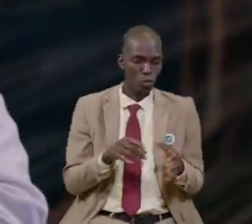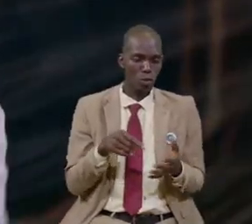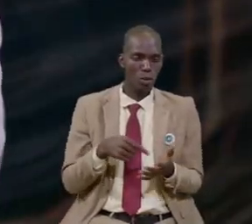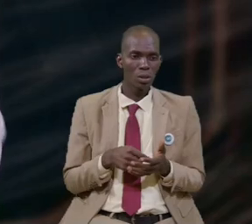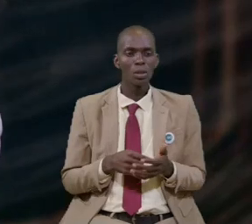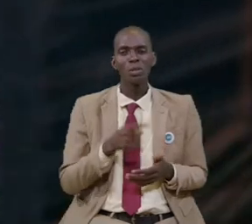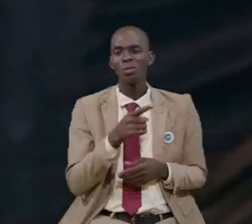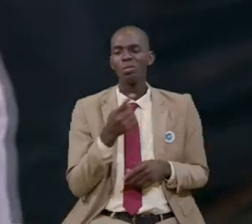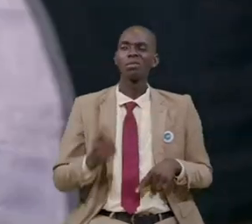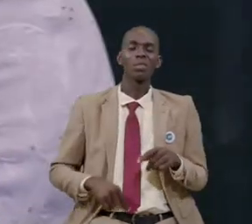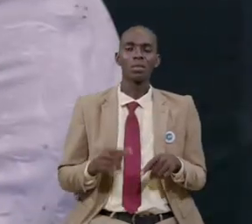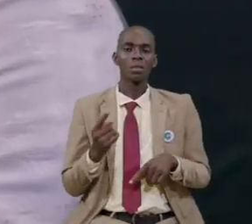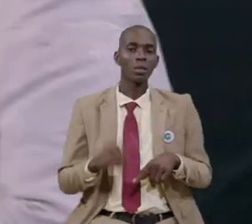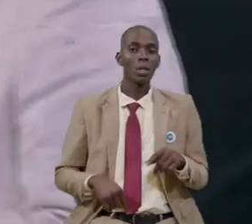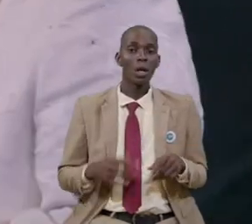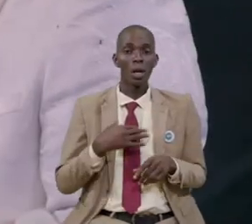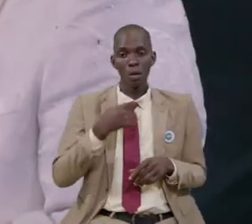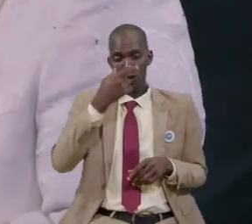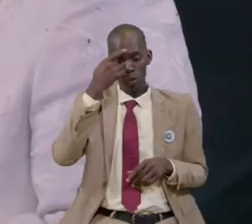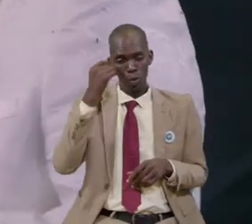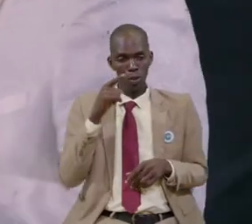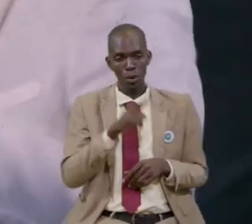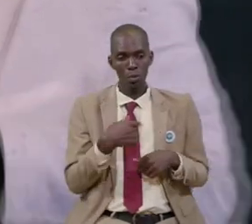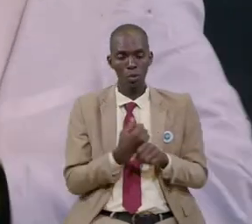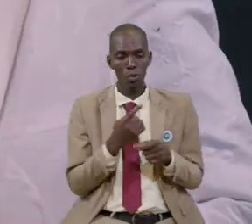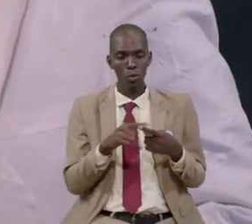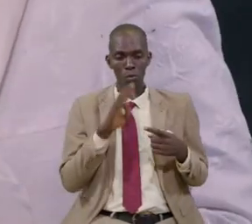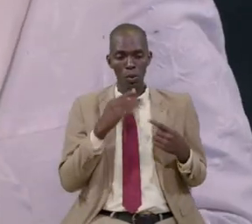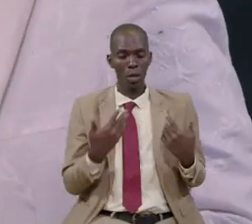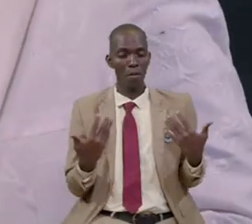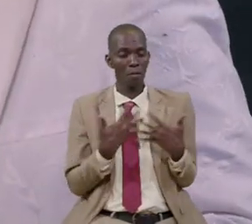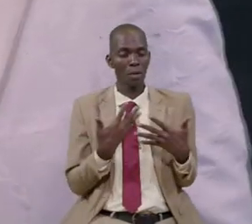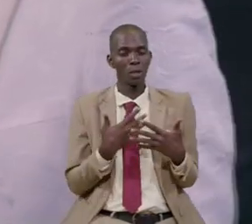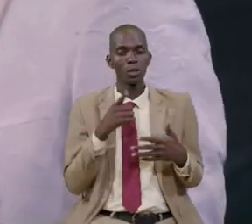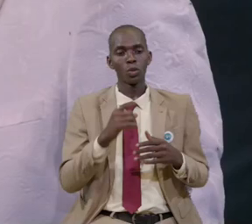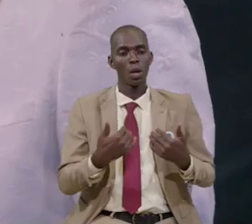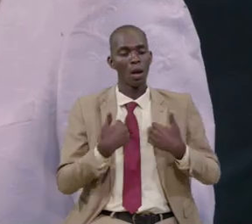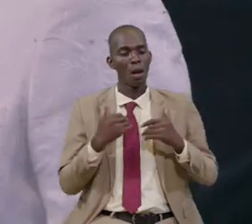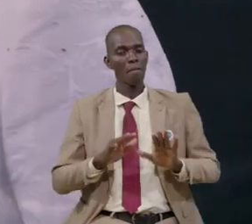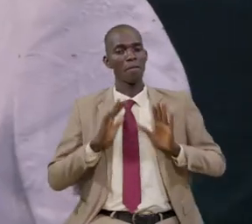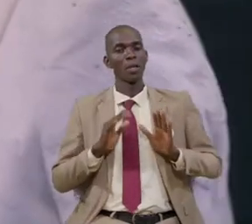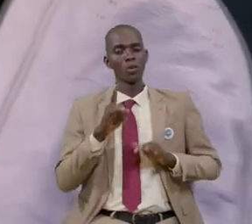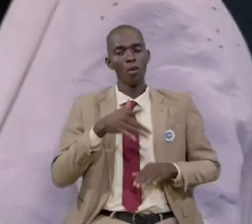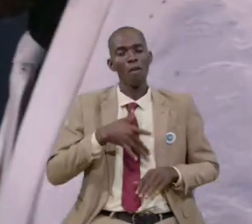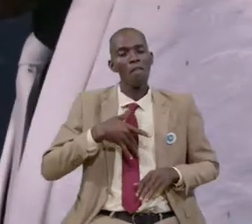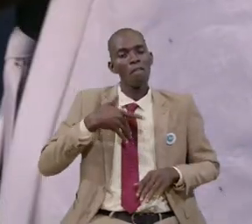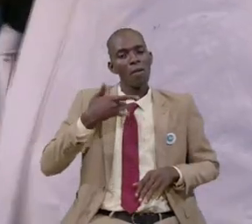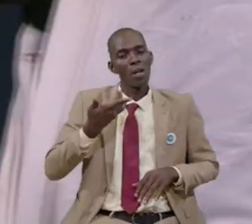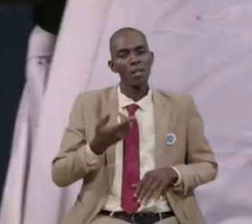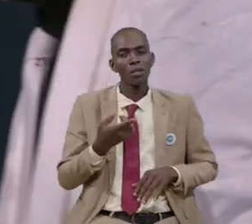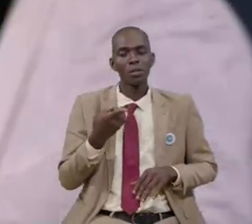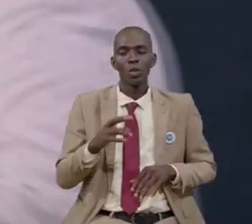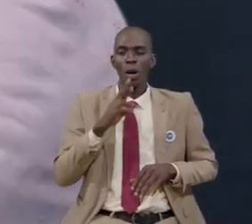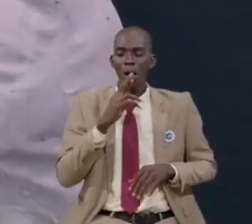il ne peut rien faire. À cause de la menace, alors il y a la peur, alors ça affecte votre